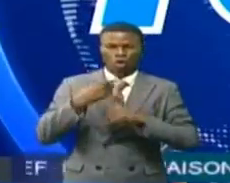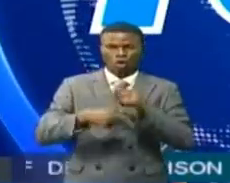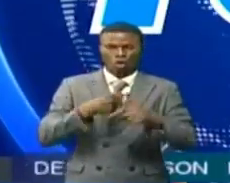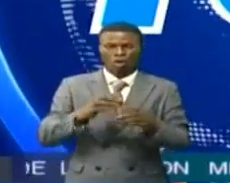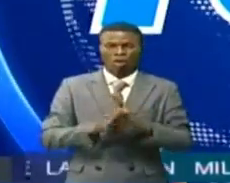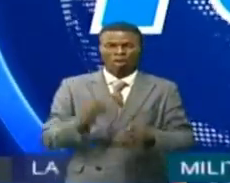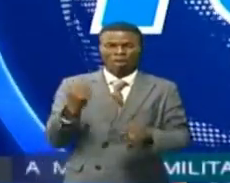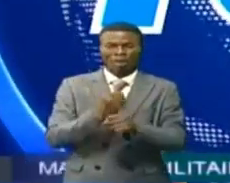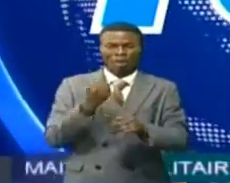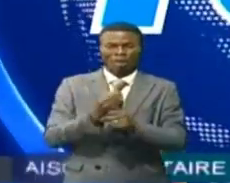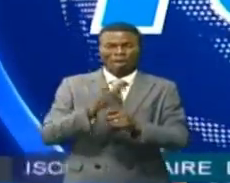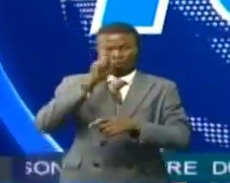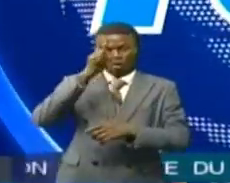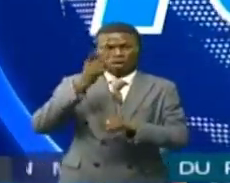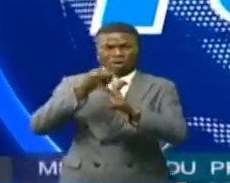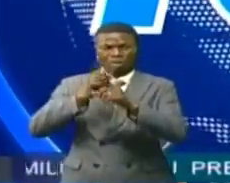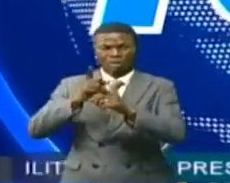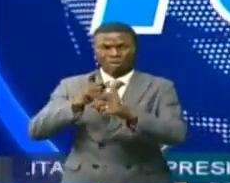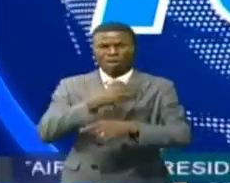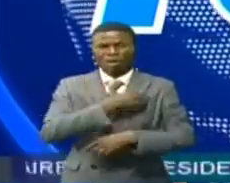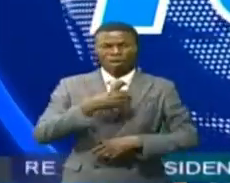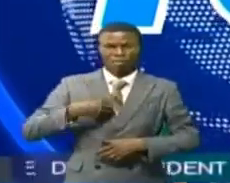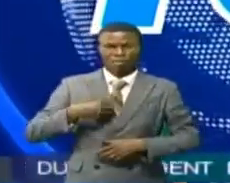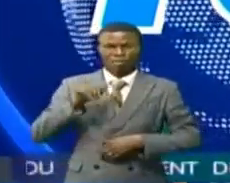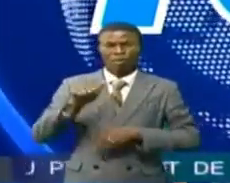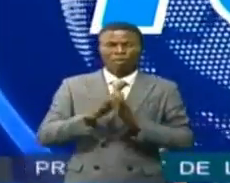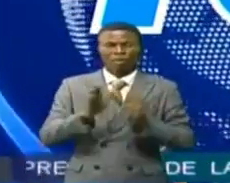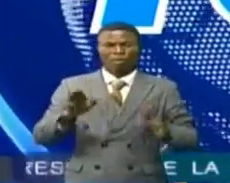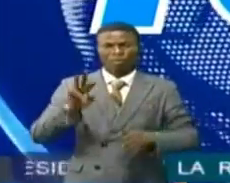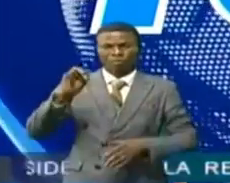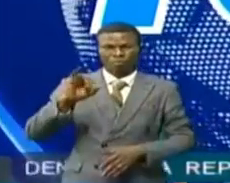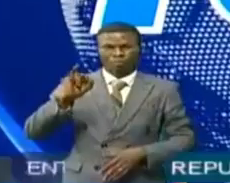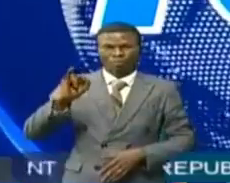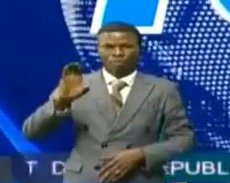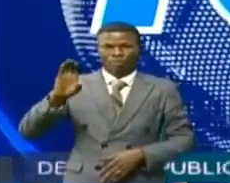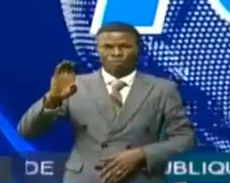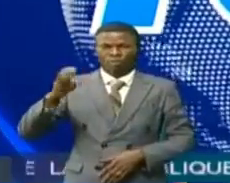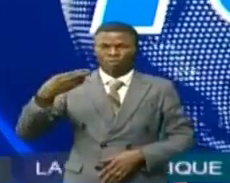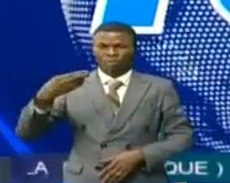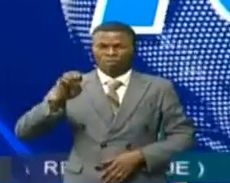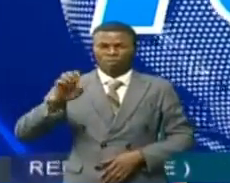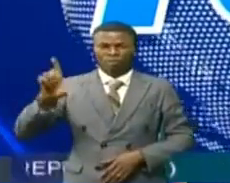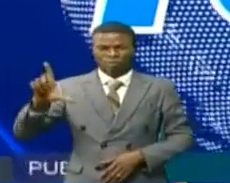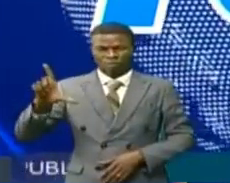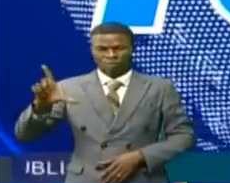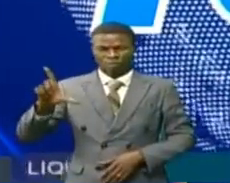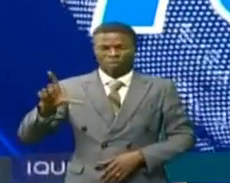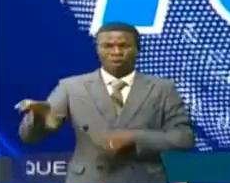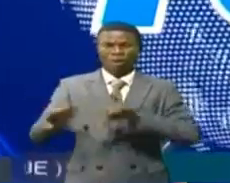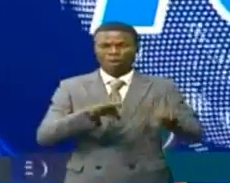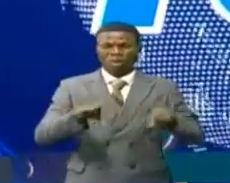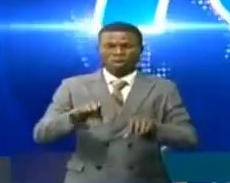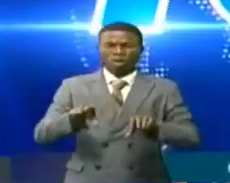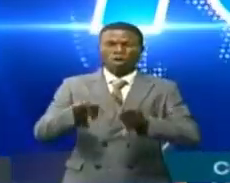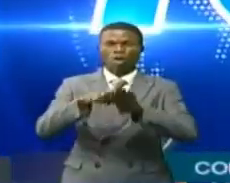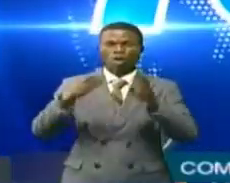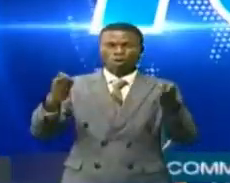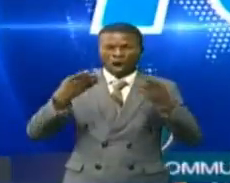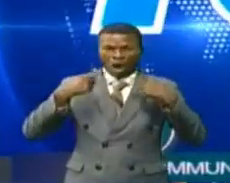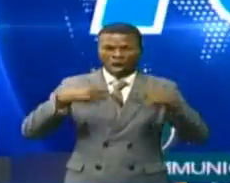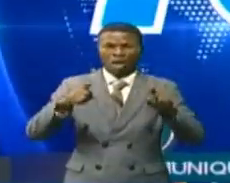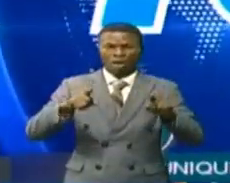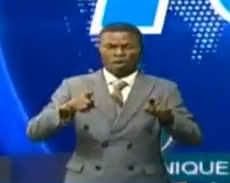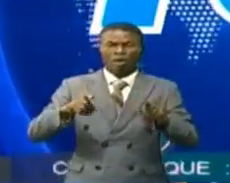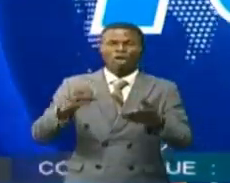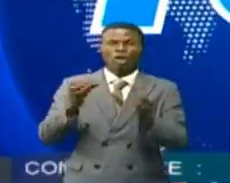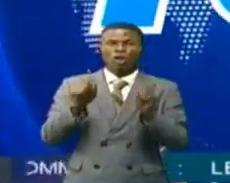une œuvre intellectuelle de l'éditrice générale Michelle Kingwaya Aleb. La cérémonie de la sortie officielle de ce